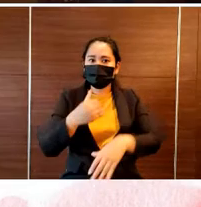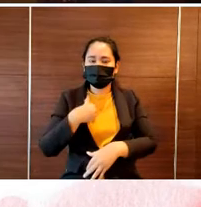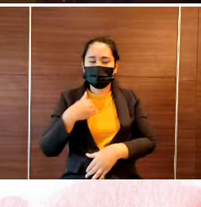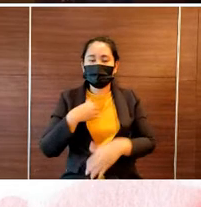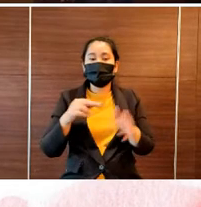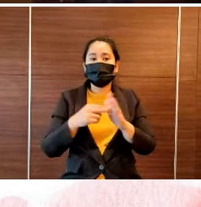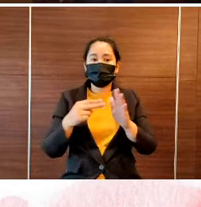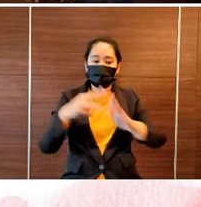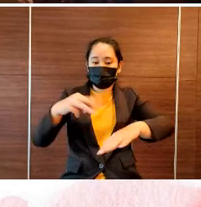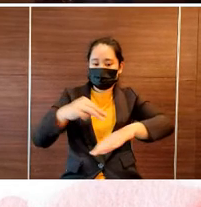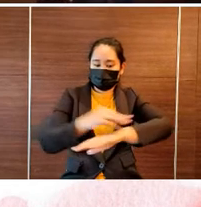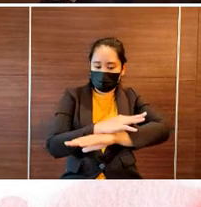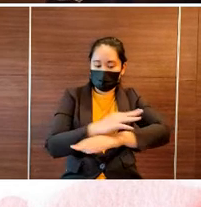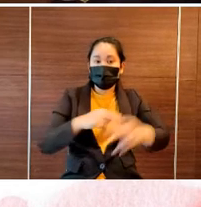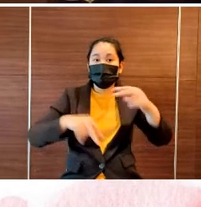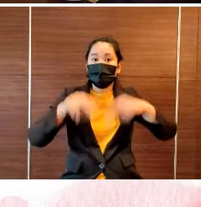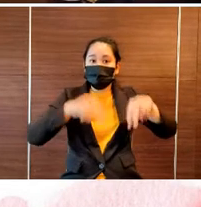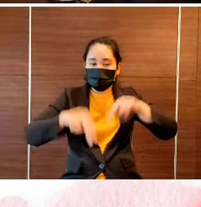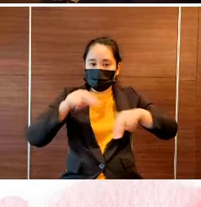ยู่ทาง